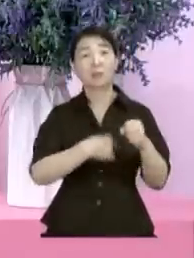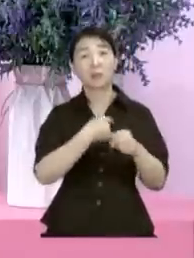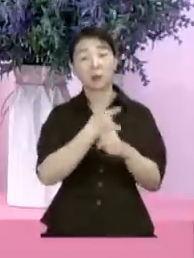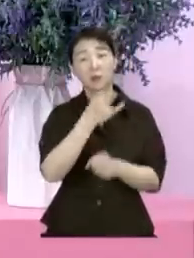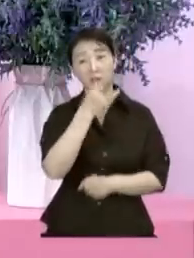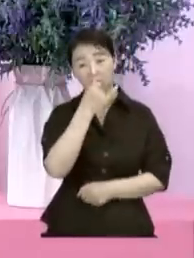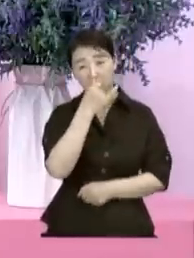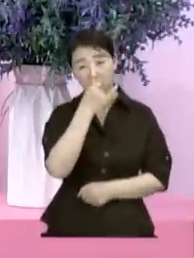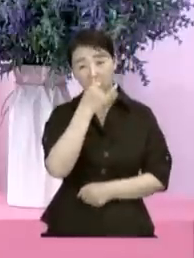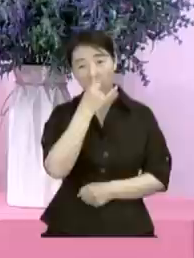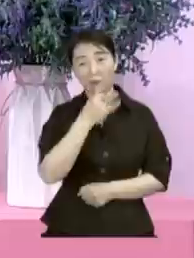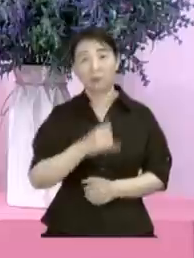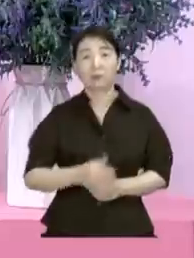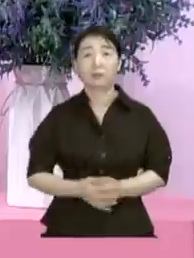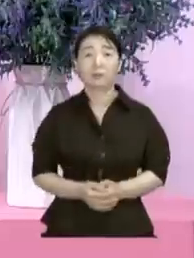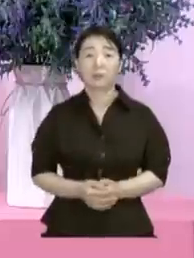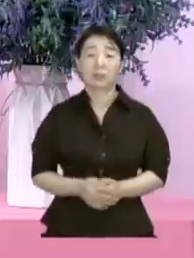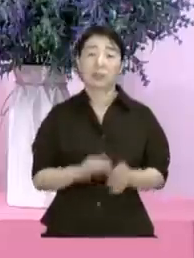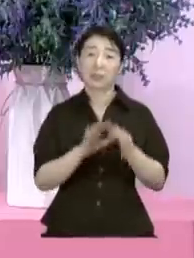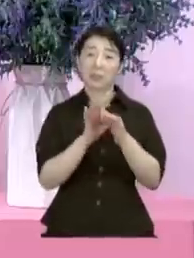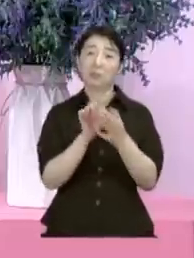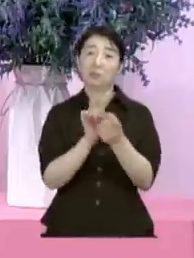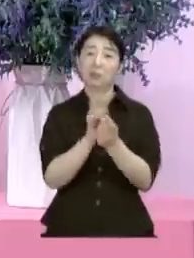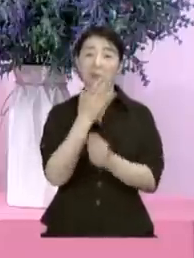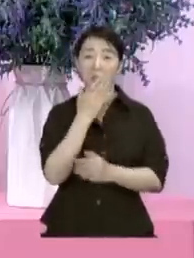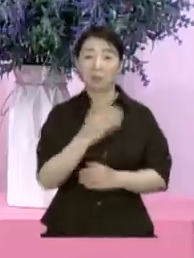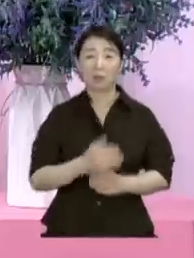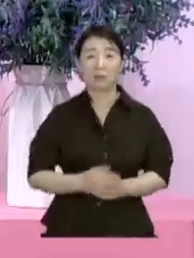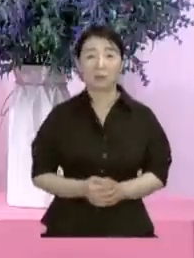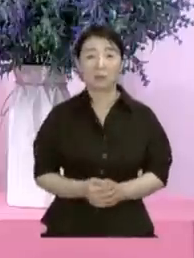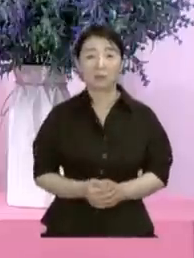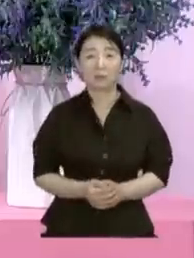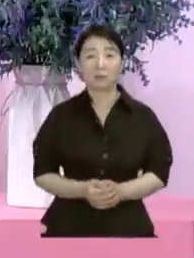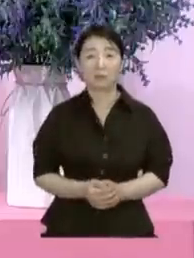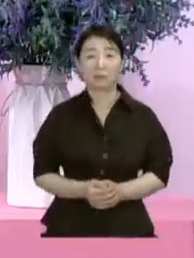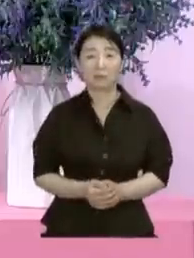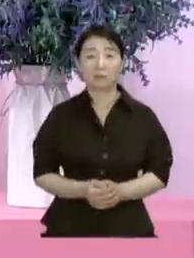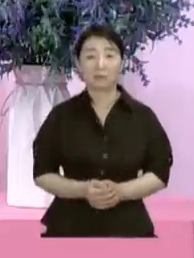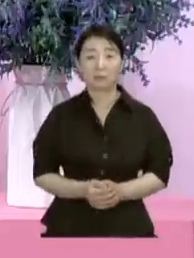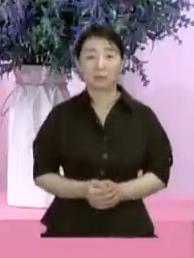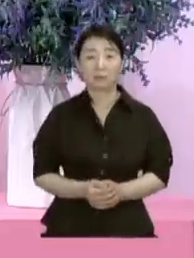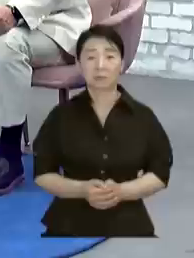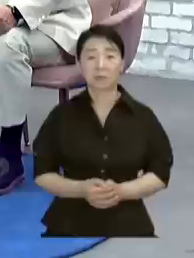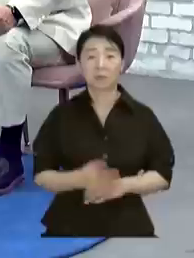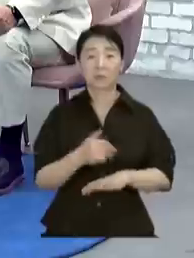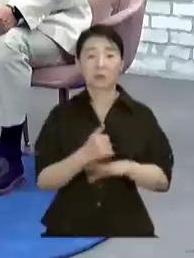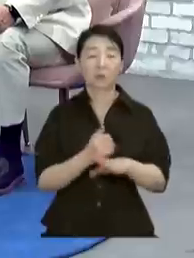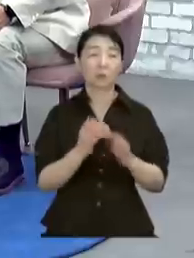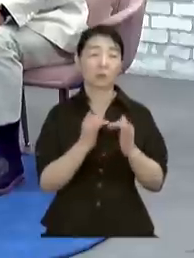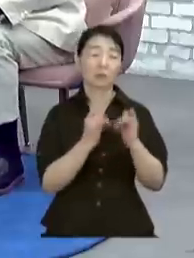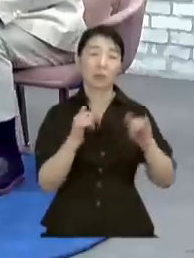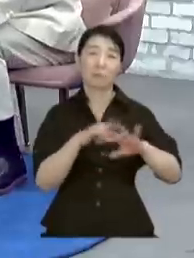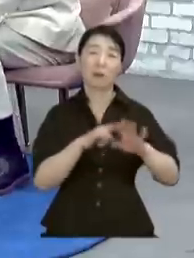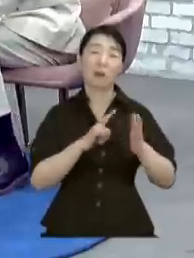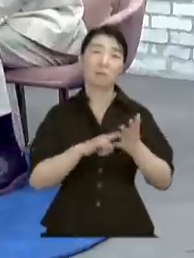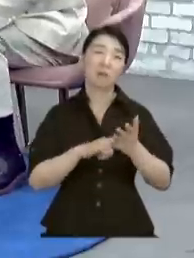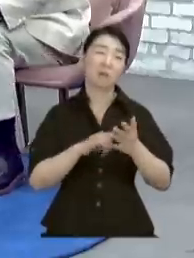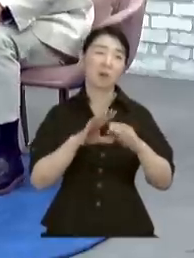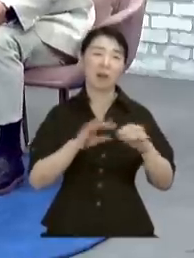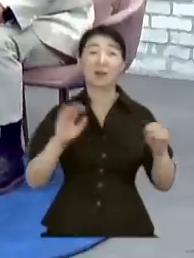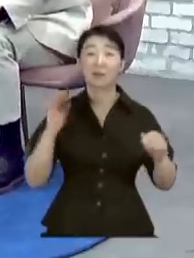이렇게 정해 놓지 않고 계속 만나거든요. 그런데 만나다 보면 이분들의 마음이 녹아내려요. 예.